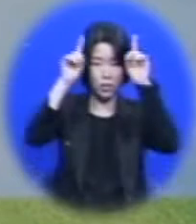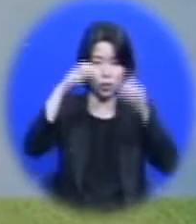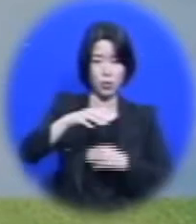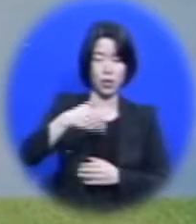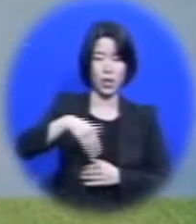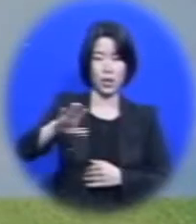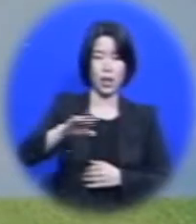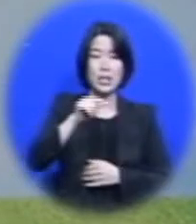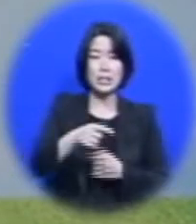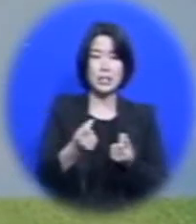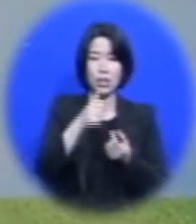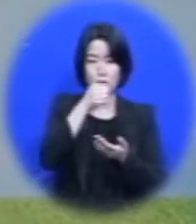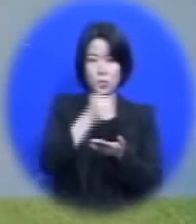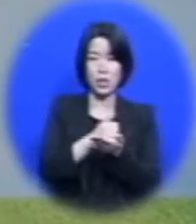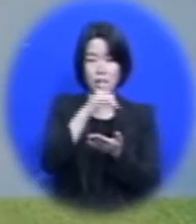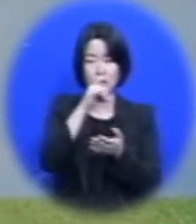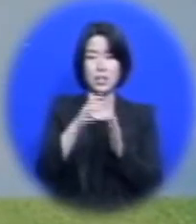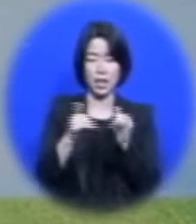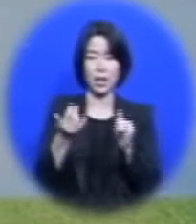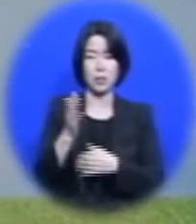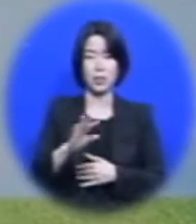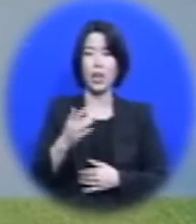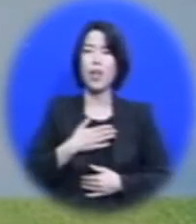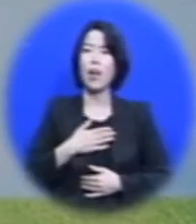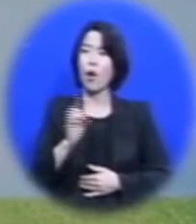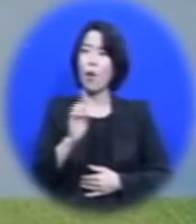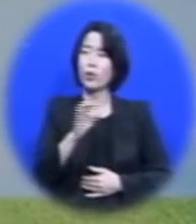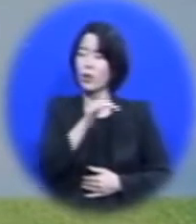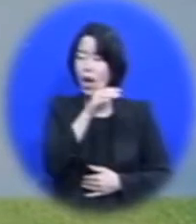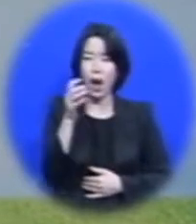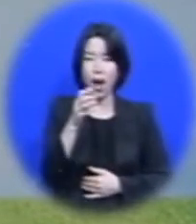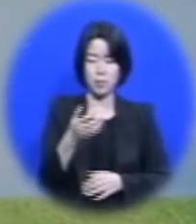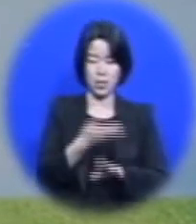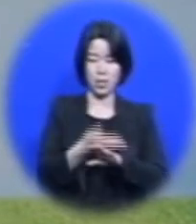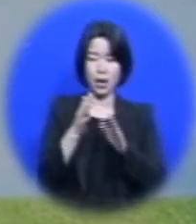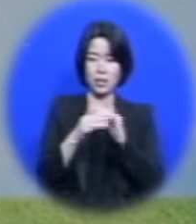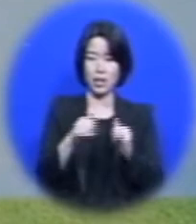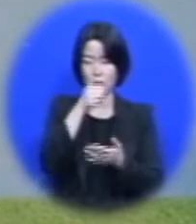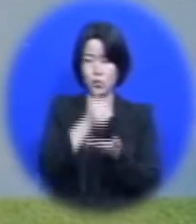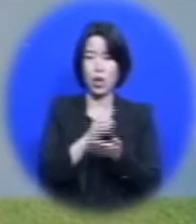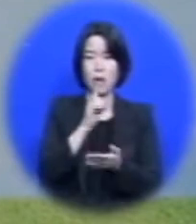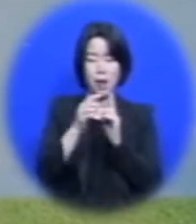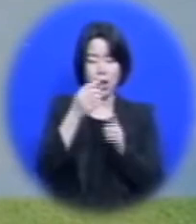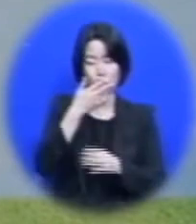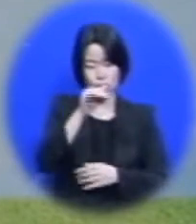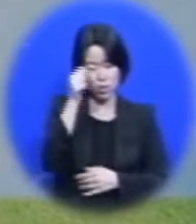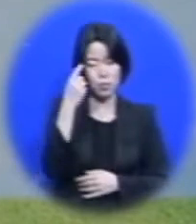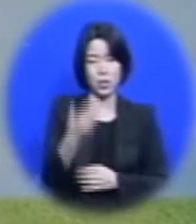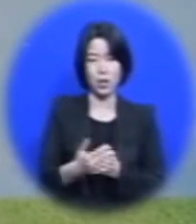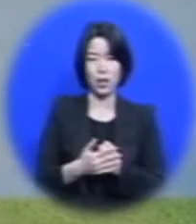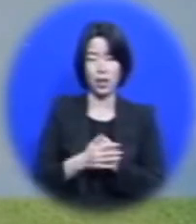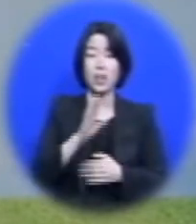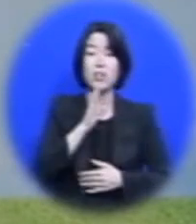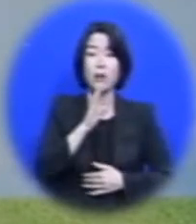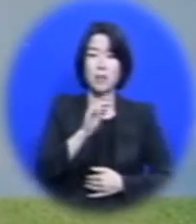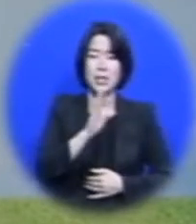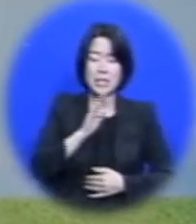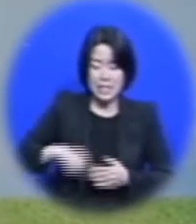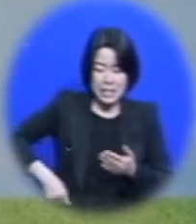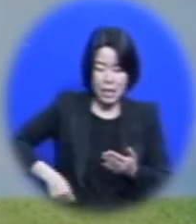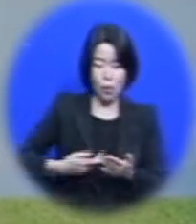죄를 지은 자인데 내가 어떻게 다른 사람 말할 수 있겠습니까? 그래서 정말 진정으로